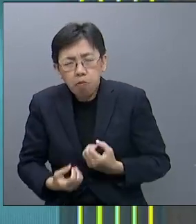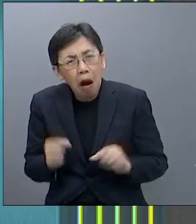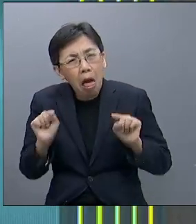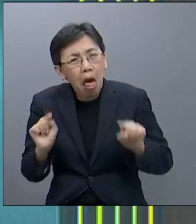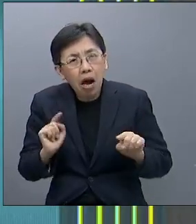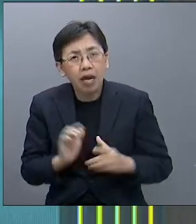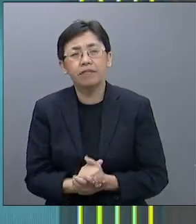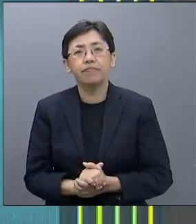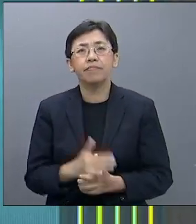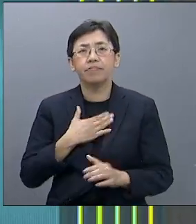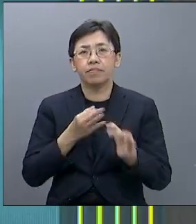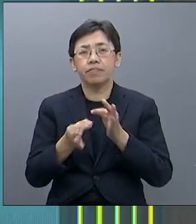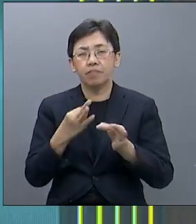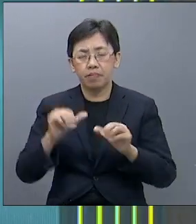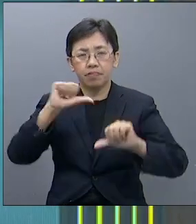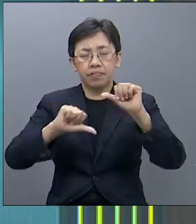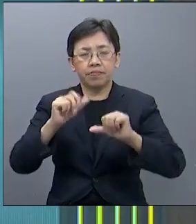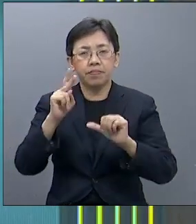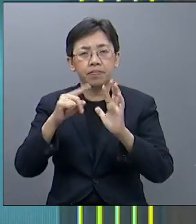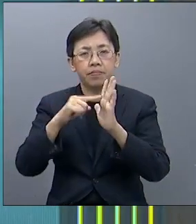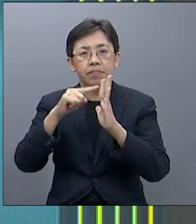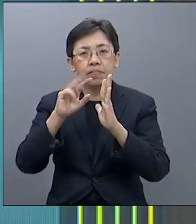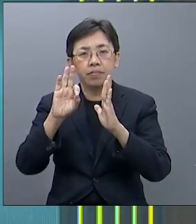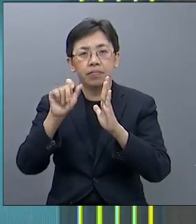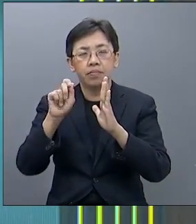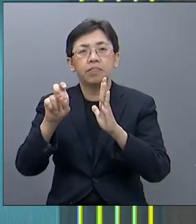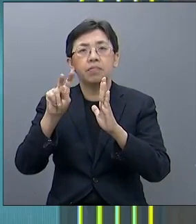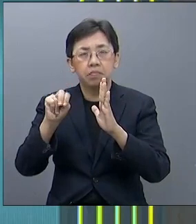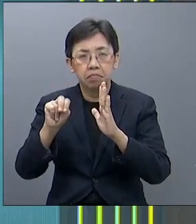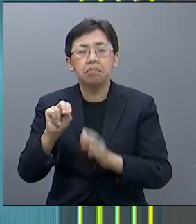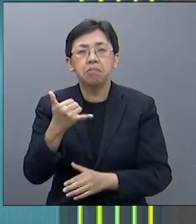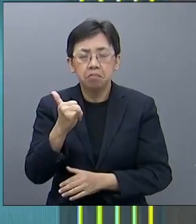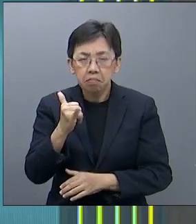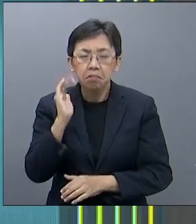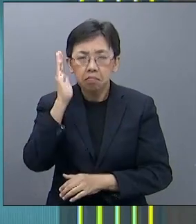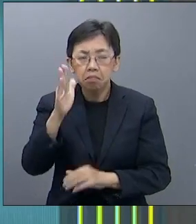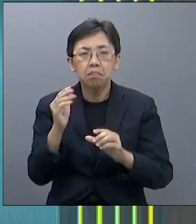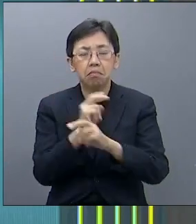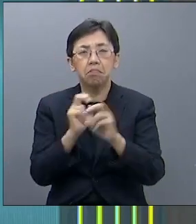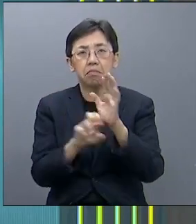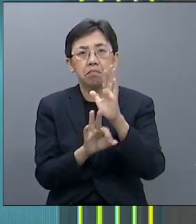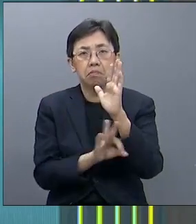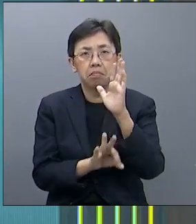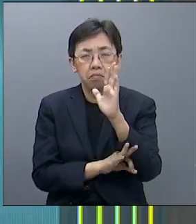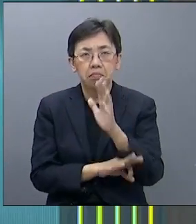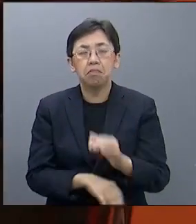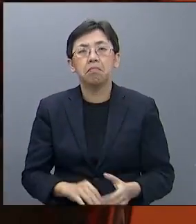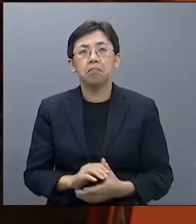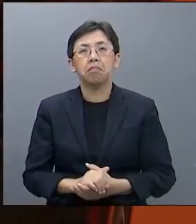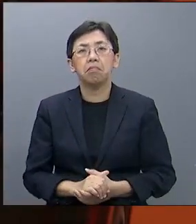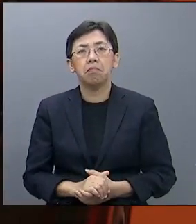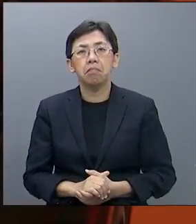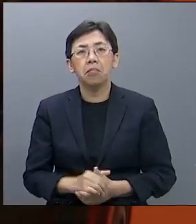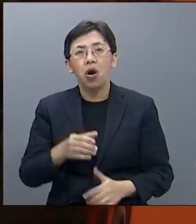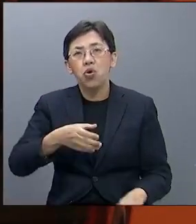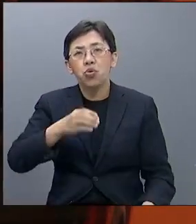ที่สำคัญที่บอกไปเรื่องของคาเฟอ ีน น ะคร ับ เรื่องของพวกตัวคาร์บอเนตก็เกี่ยวแล้วก็พวกน้ำอัดลมเนี่ยส่วนมากแฮปปิตในการที่กิน